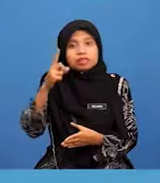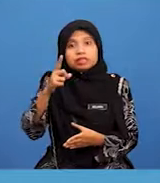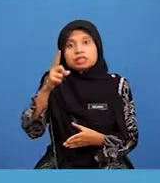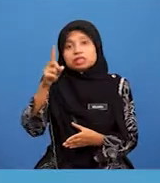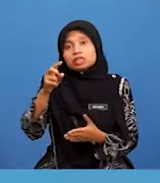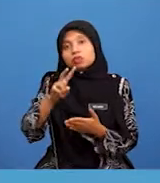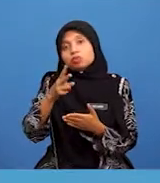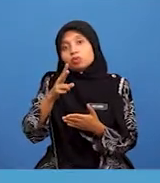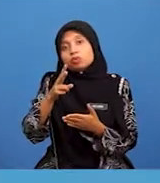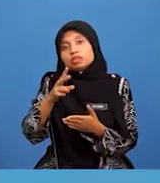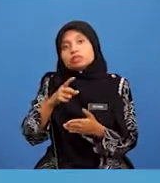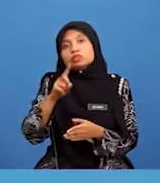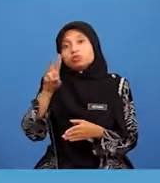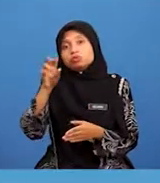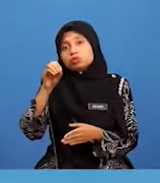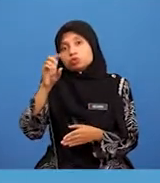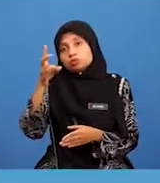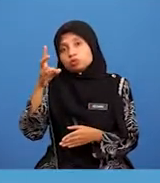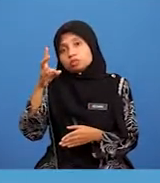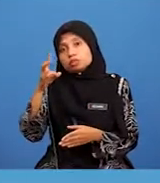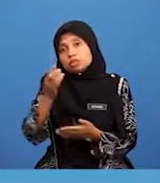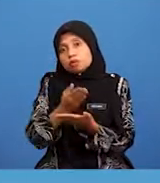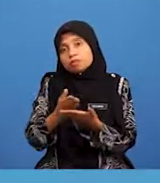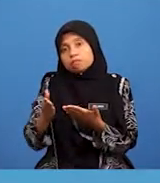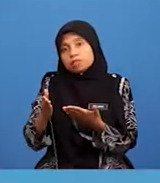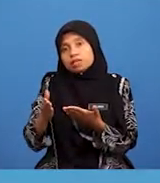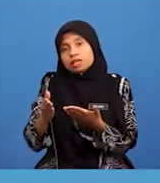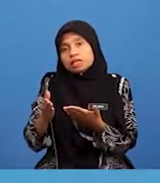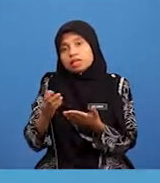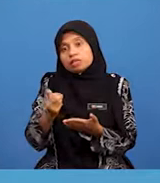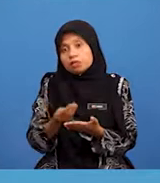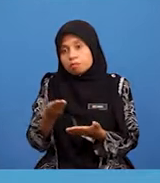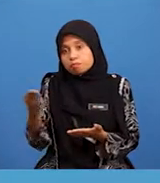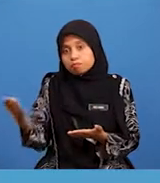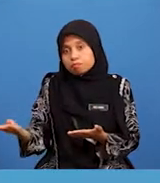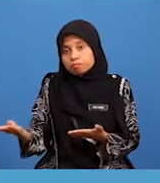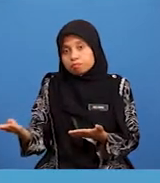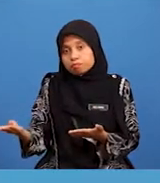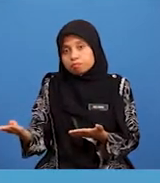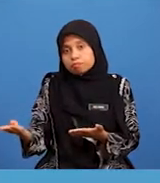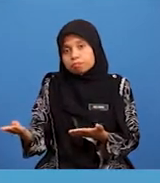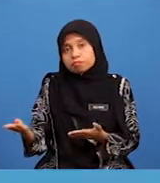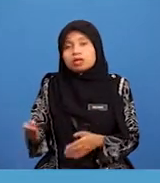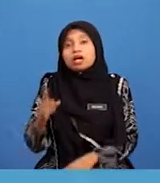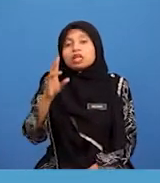Disember 2017. Bahagian debit, aset bukan semasa, premis